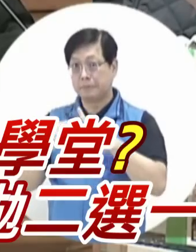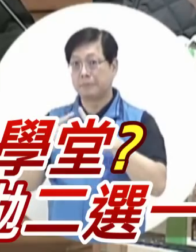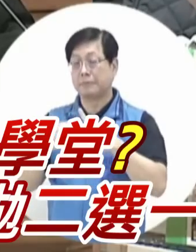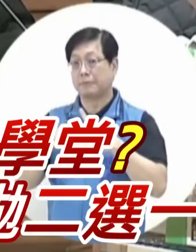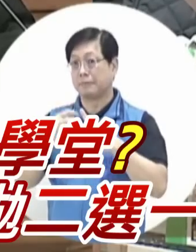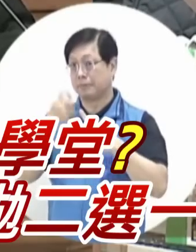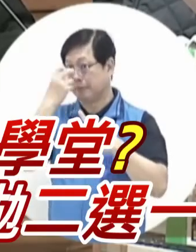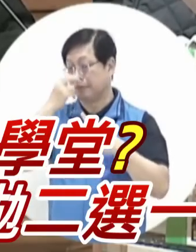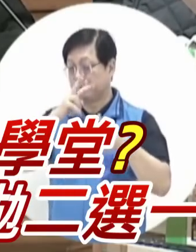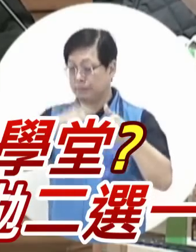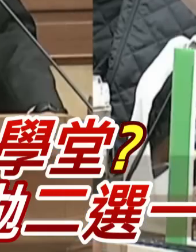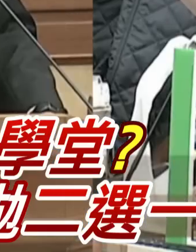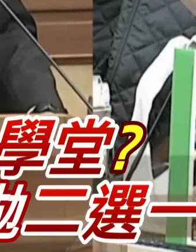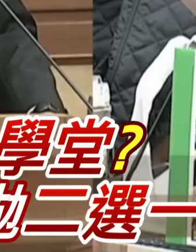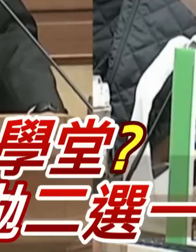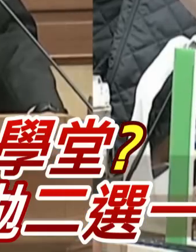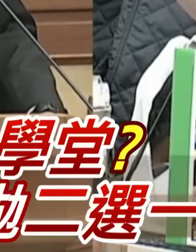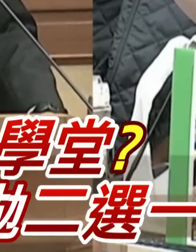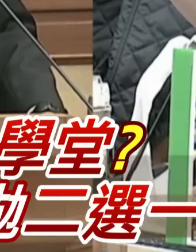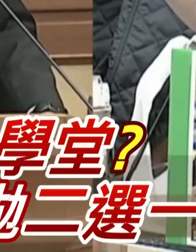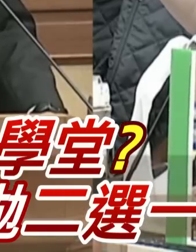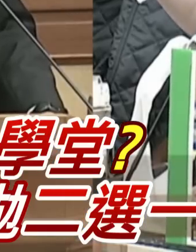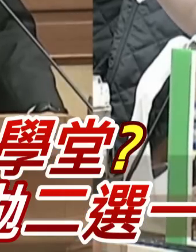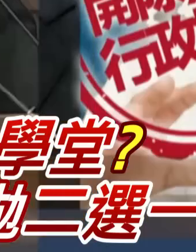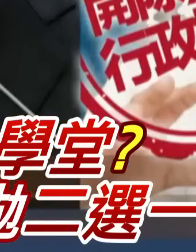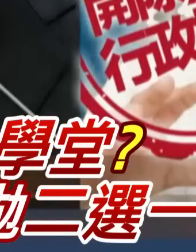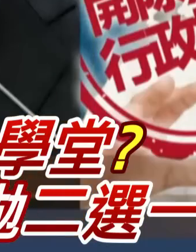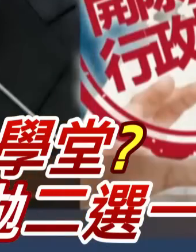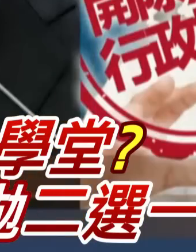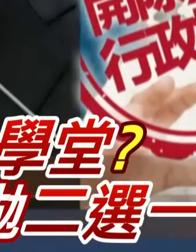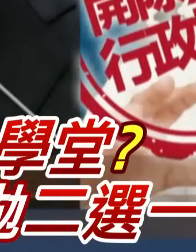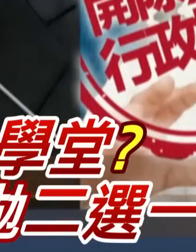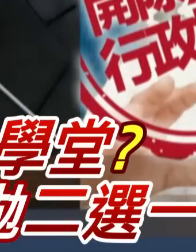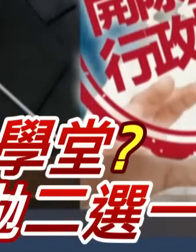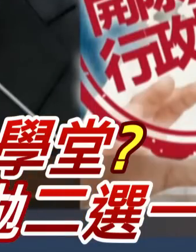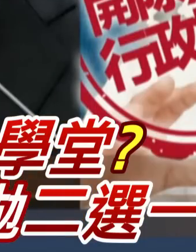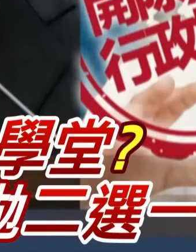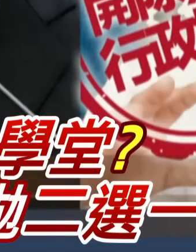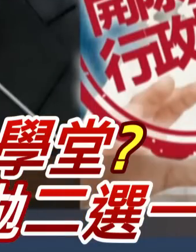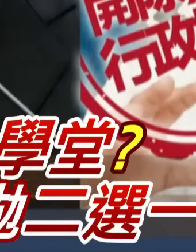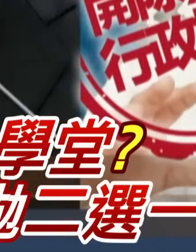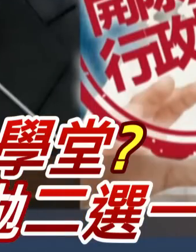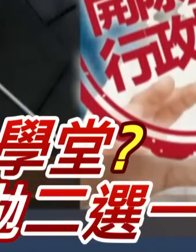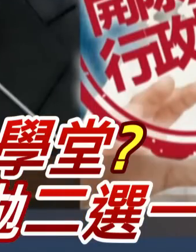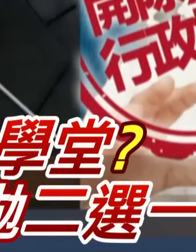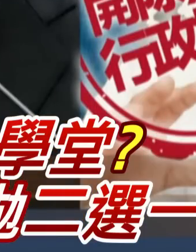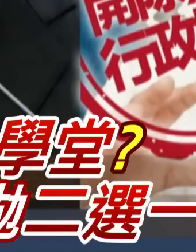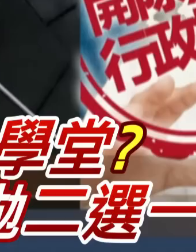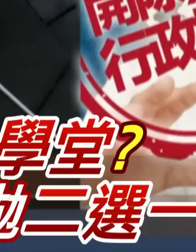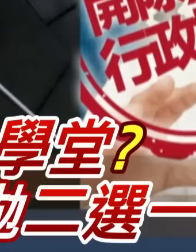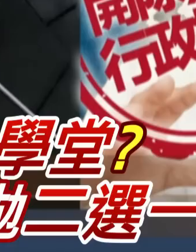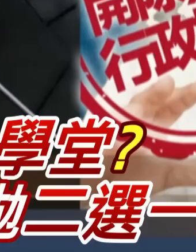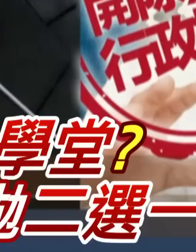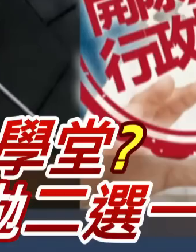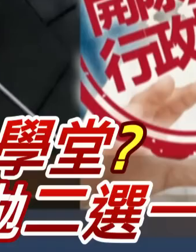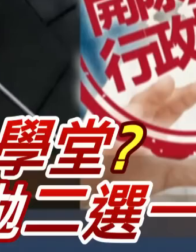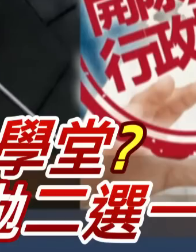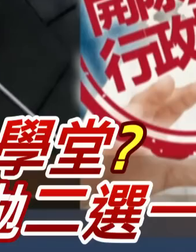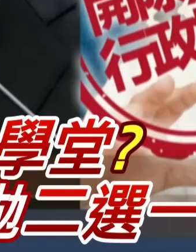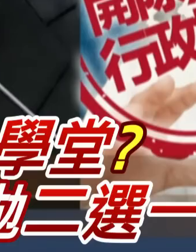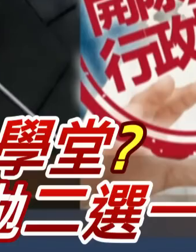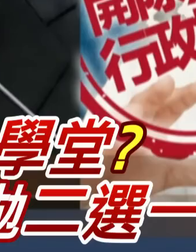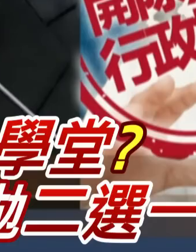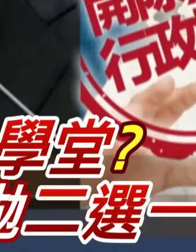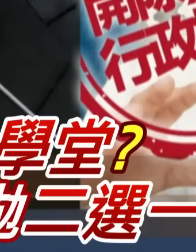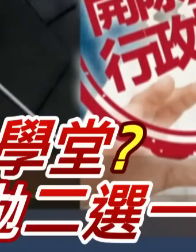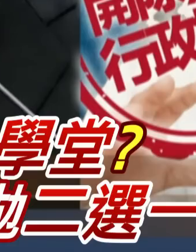看，这个人他叫做何挺。先请市长您摸着您的良心一下好吗？哈，这位是何挺，